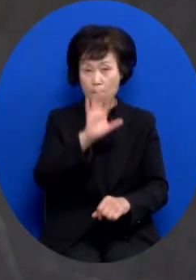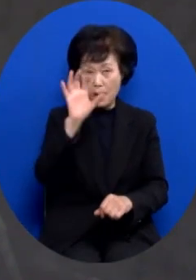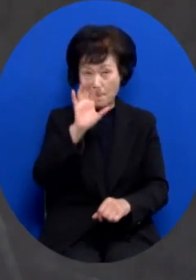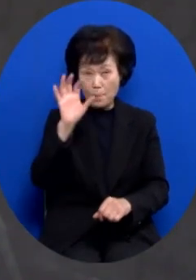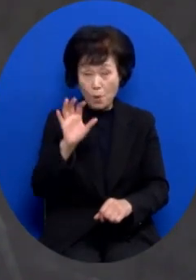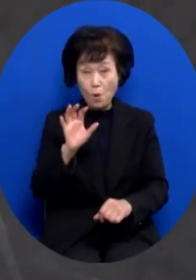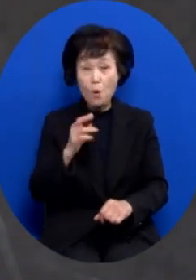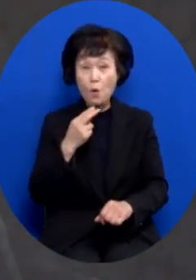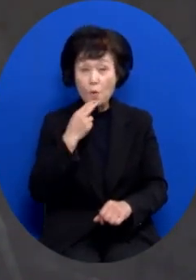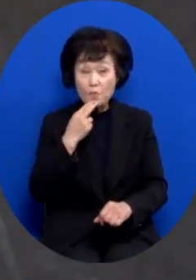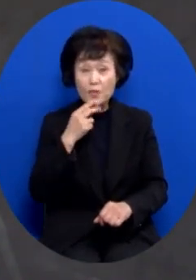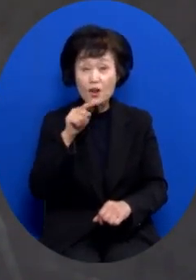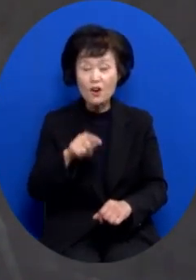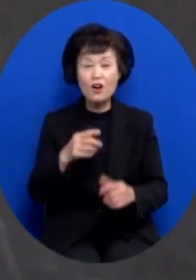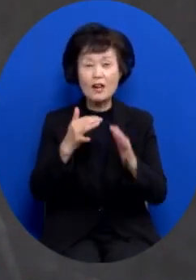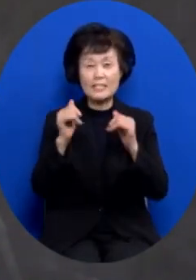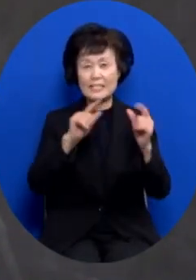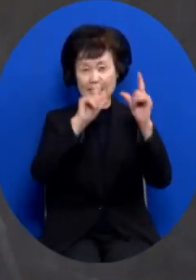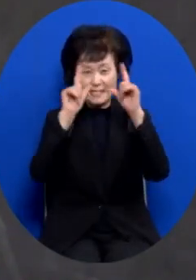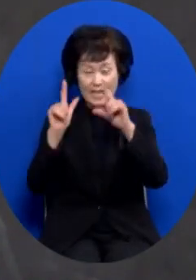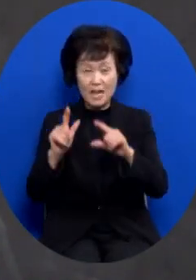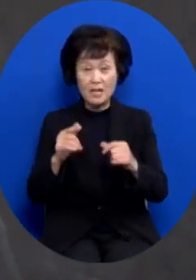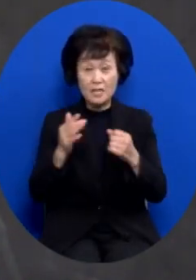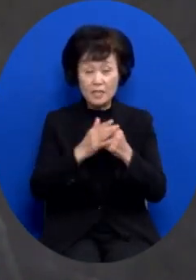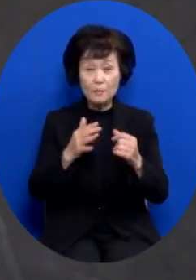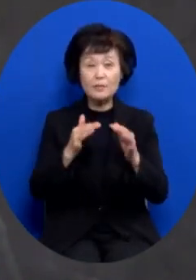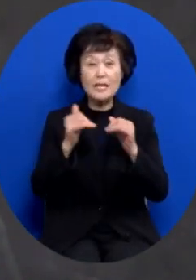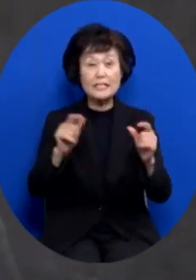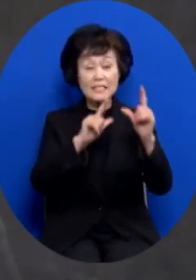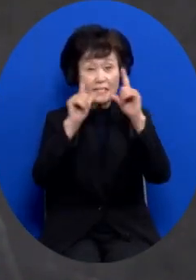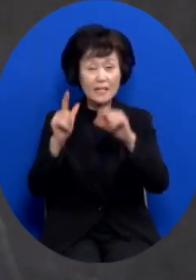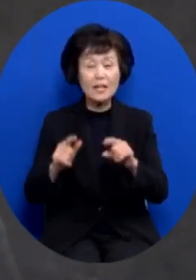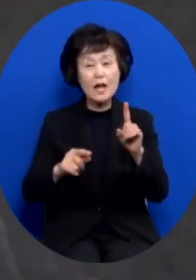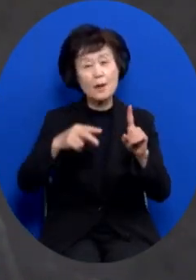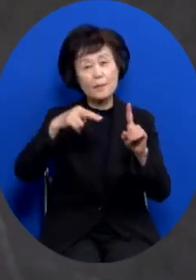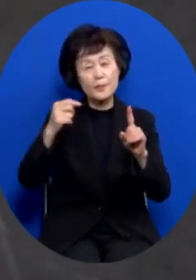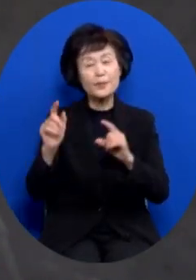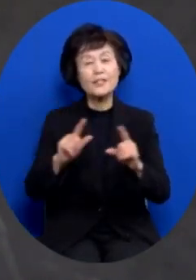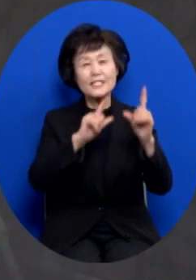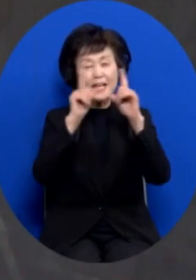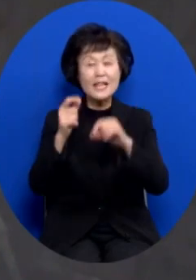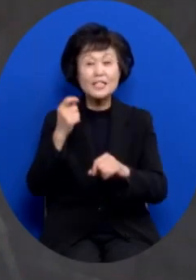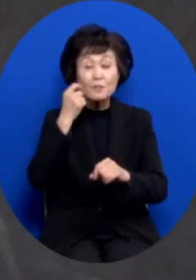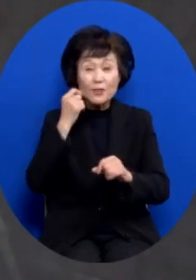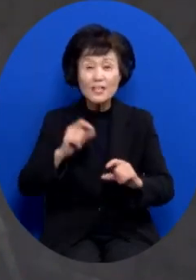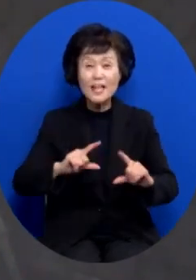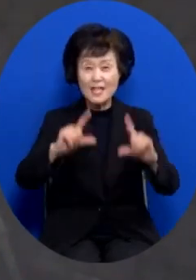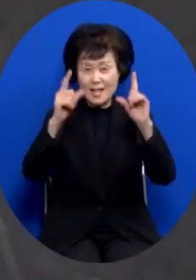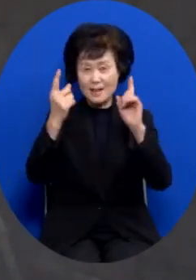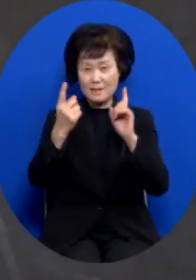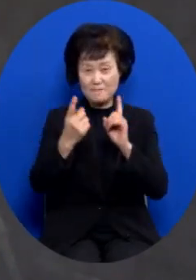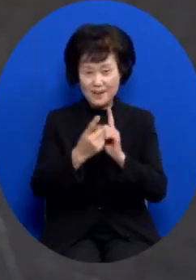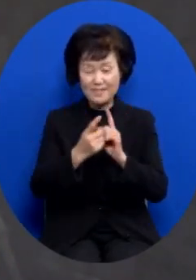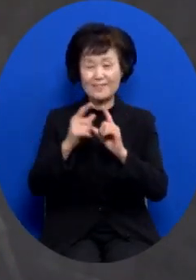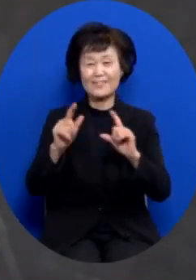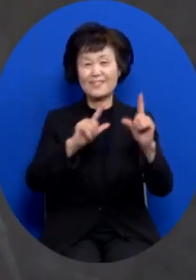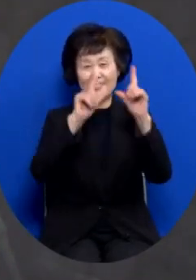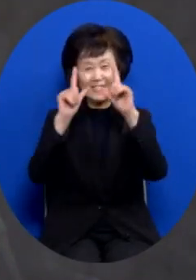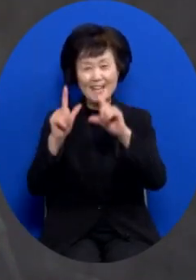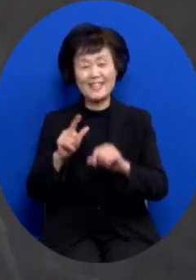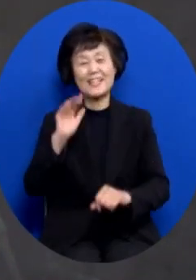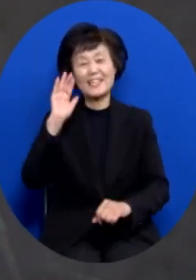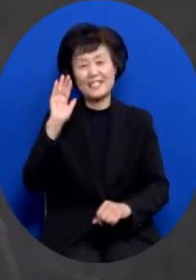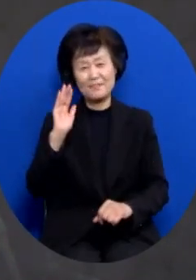인생이라서 언제나 인생은 한 번도 살아보지 않은 날들을 맞이하면서 그렇게 살아가게 됩니다